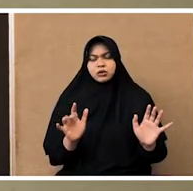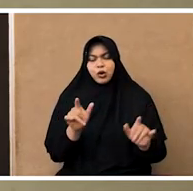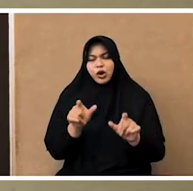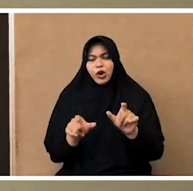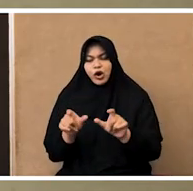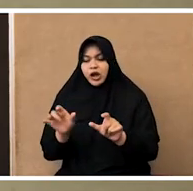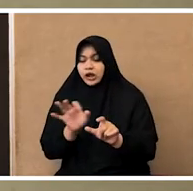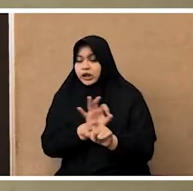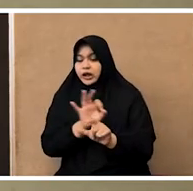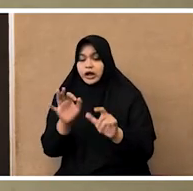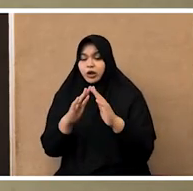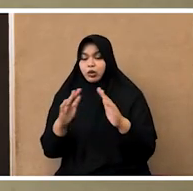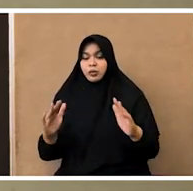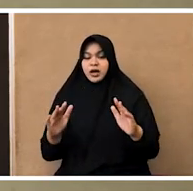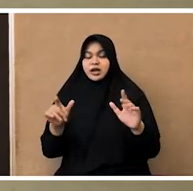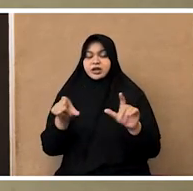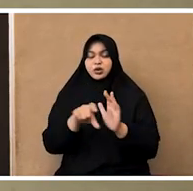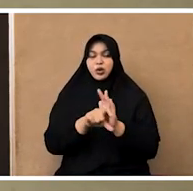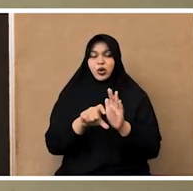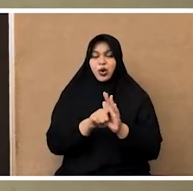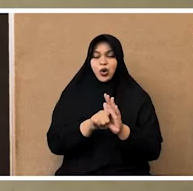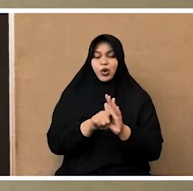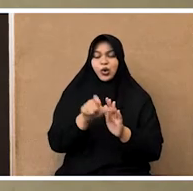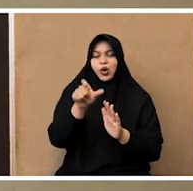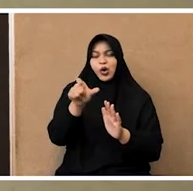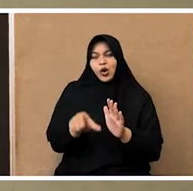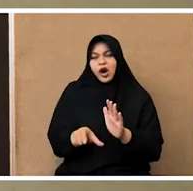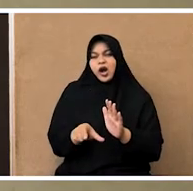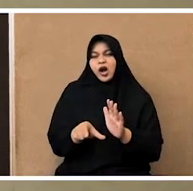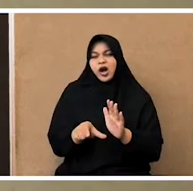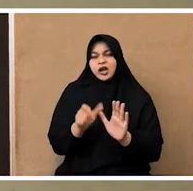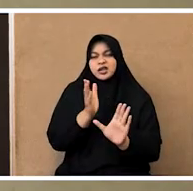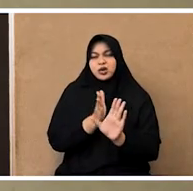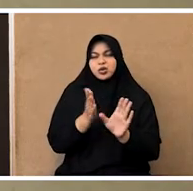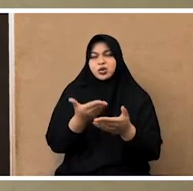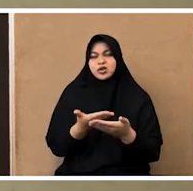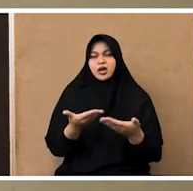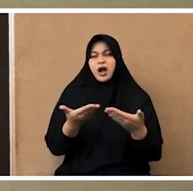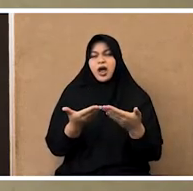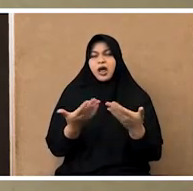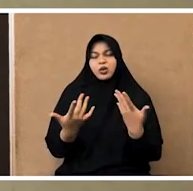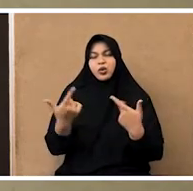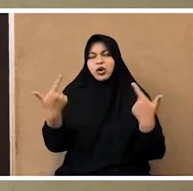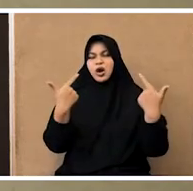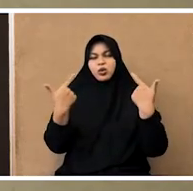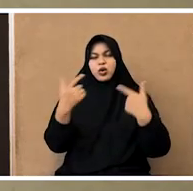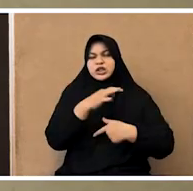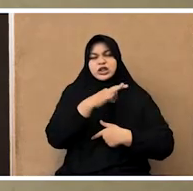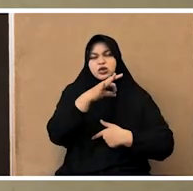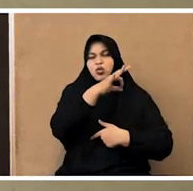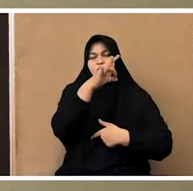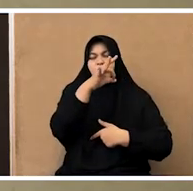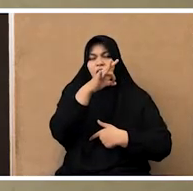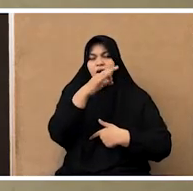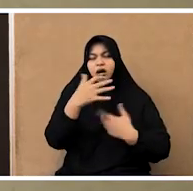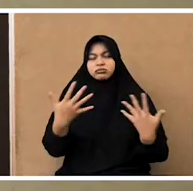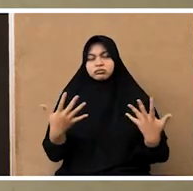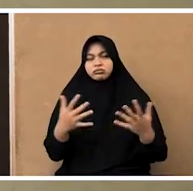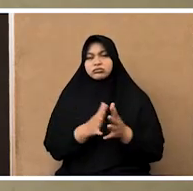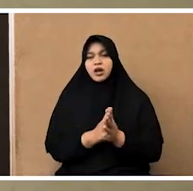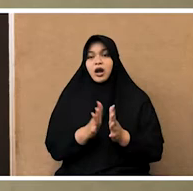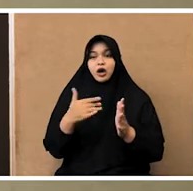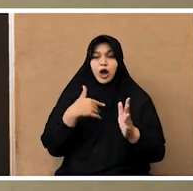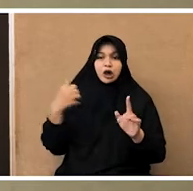itu ada misalkan orang dengan kondisi siku apa orang dengan psiko sosial orang dengan gangguan jiwa gitu ada yang